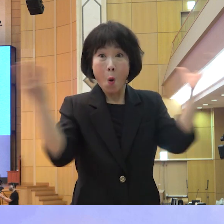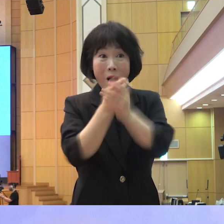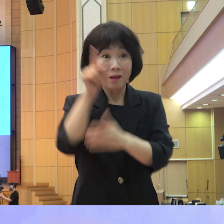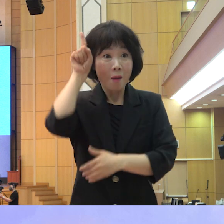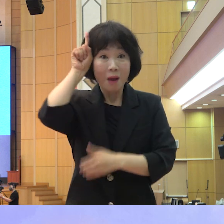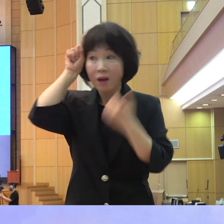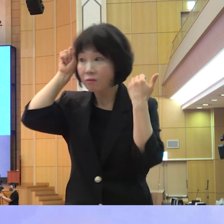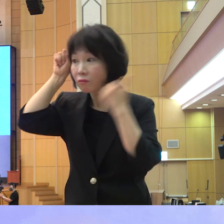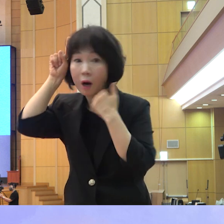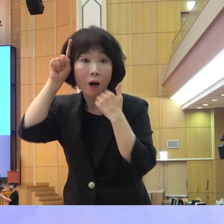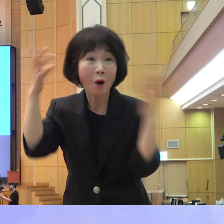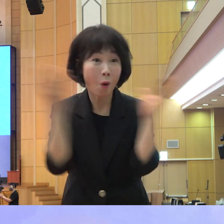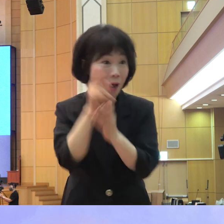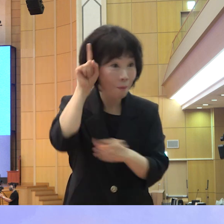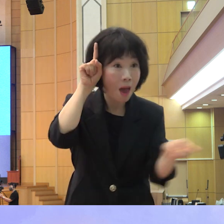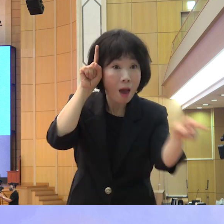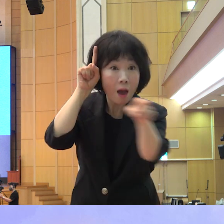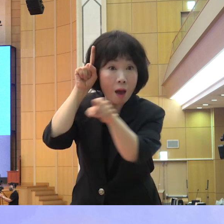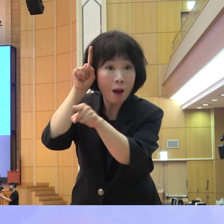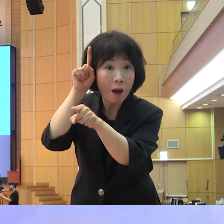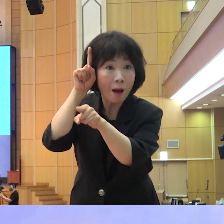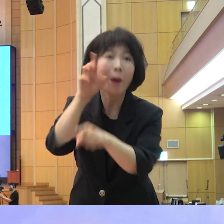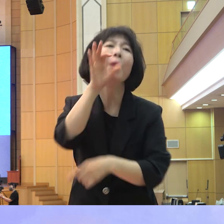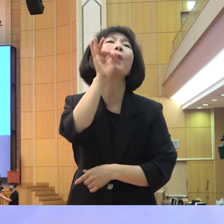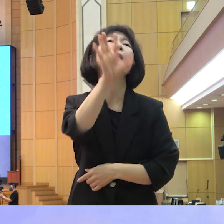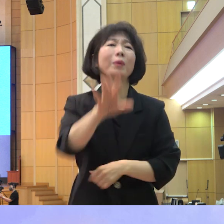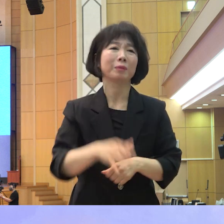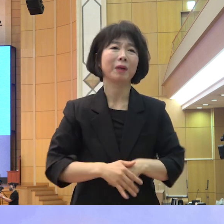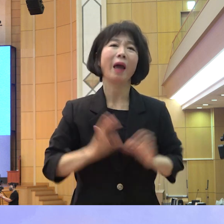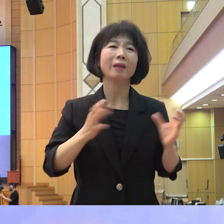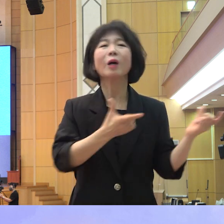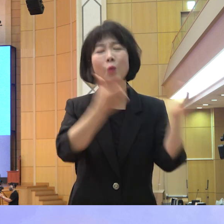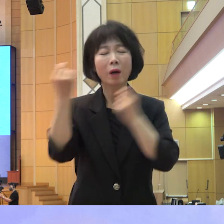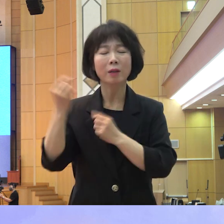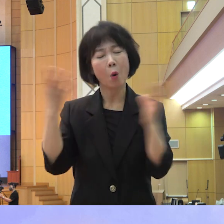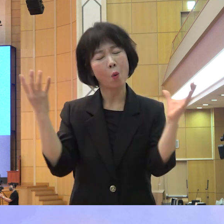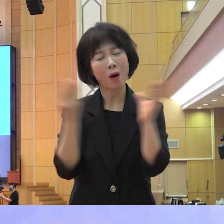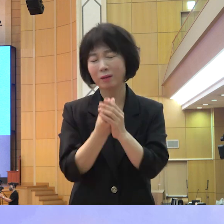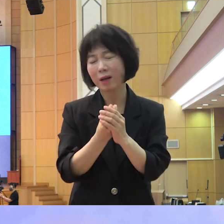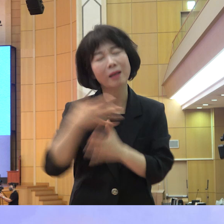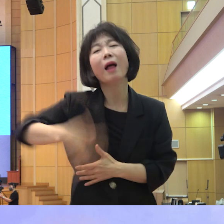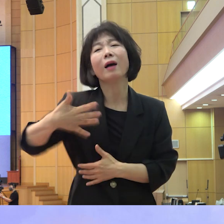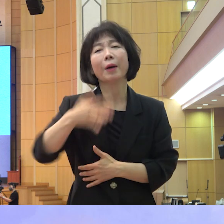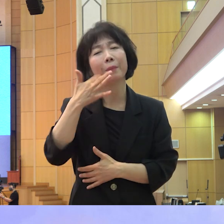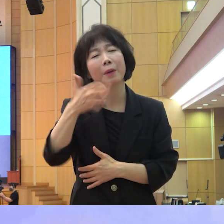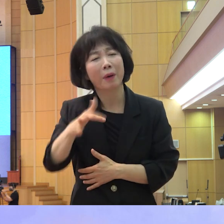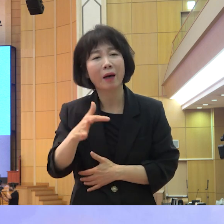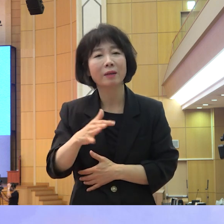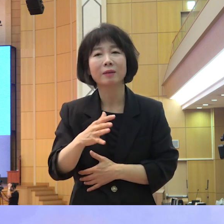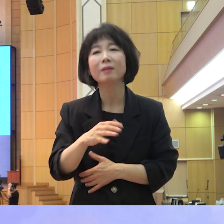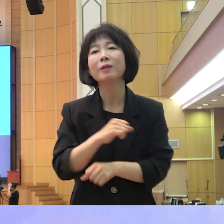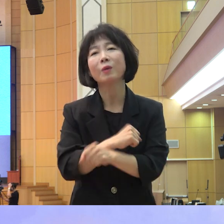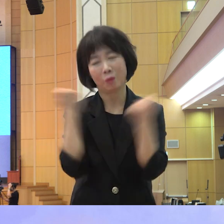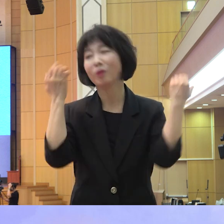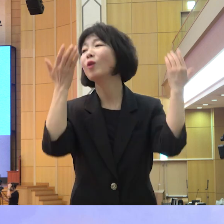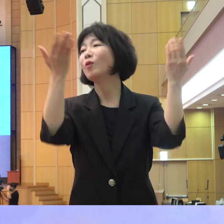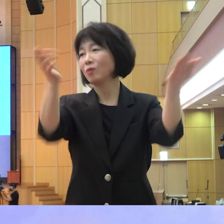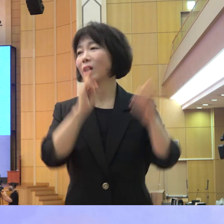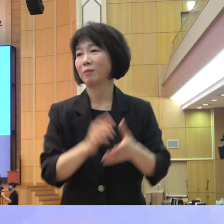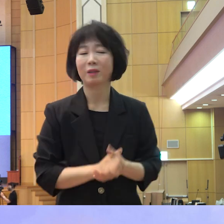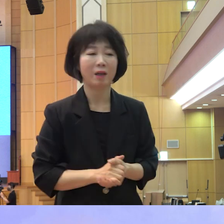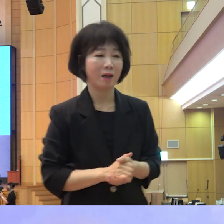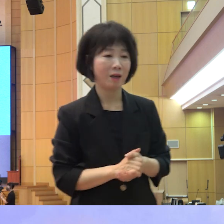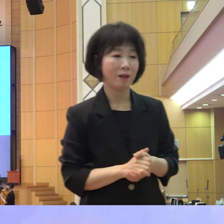없어요. 부모님 말씀대로 안 뛰고 조용하게 무릎 꿇고 앉아서 하루 종일